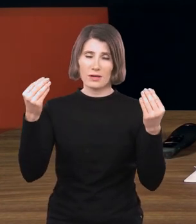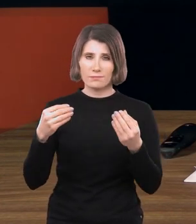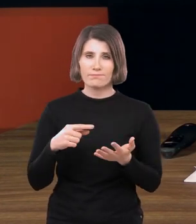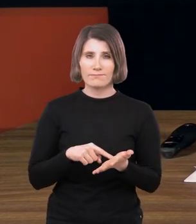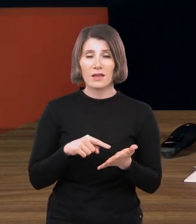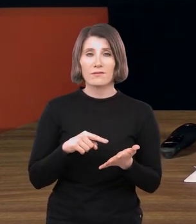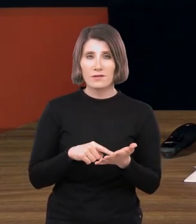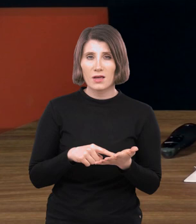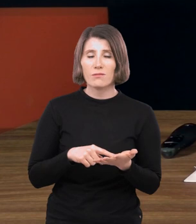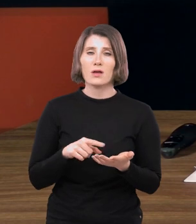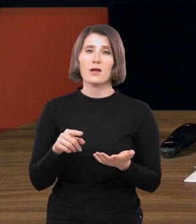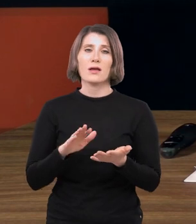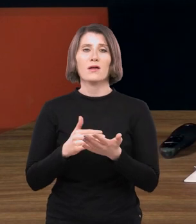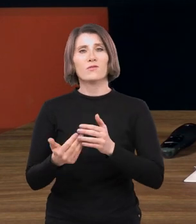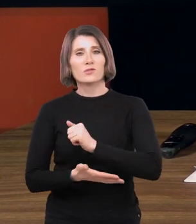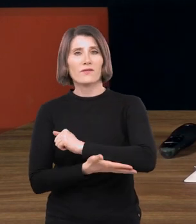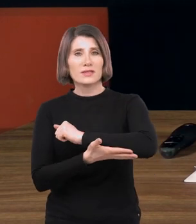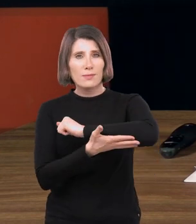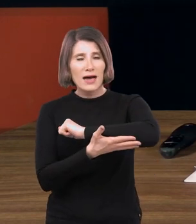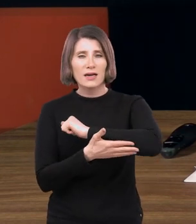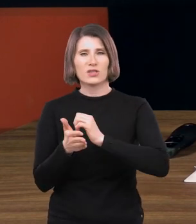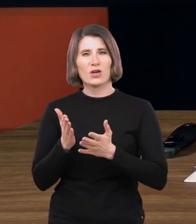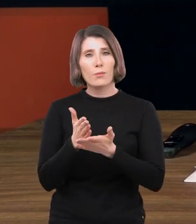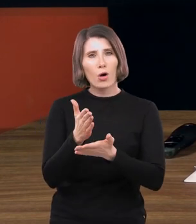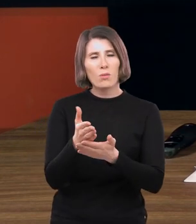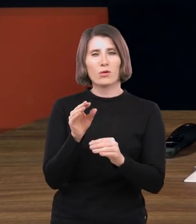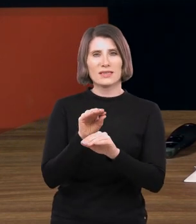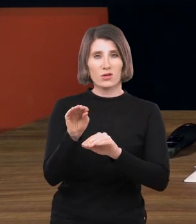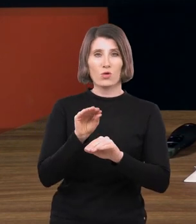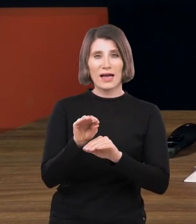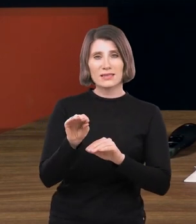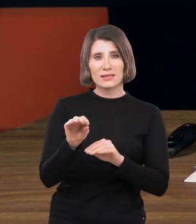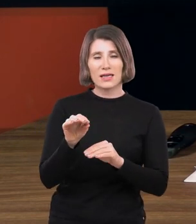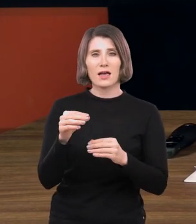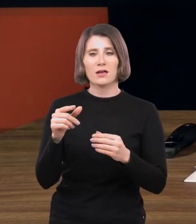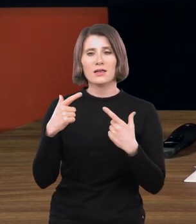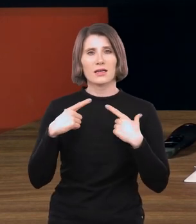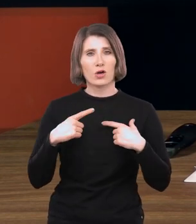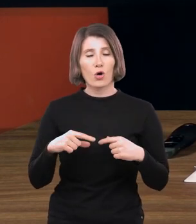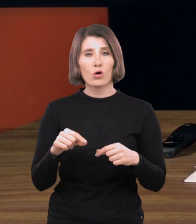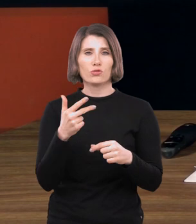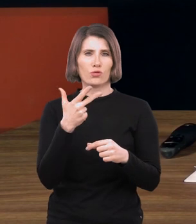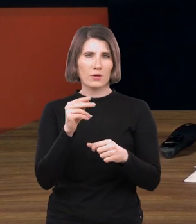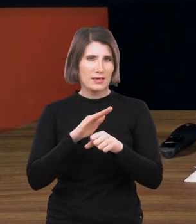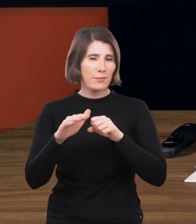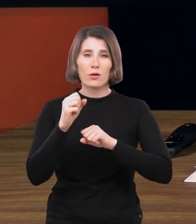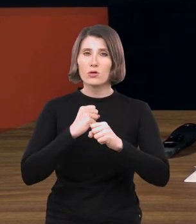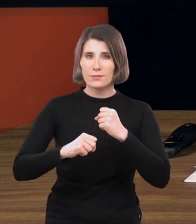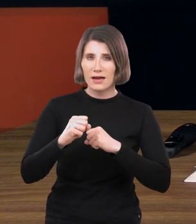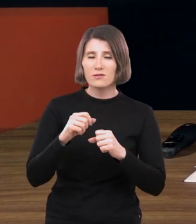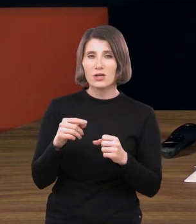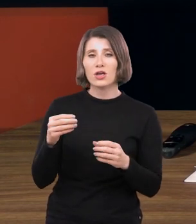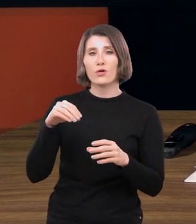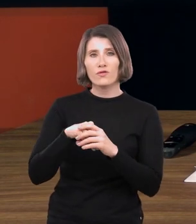różnych form wsparcia, pomocy, edukacji osób z niepełnosprawnościami, w tym również dla osób ze spektrum